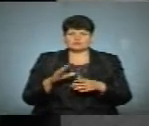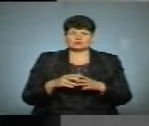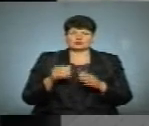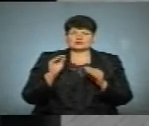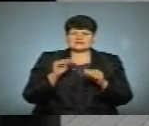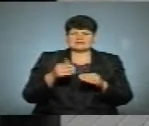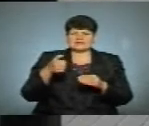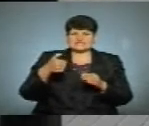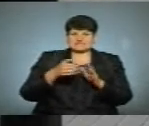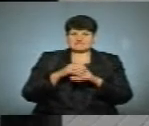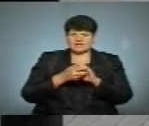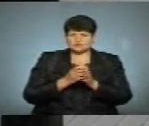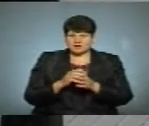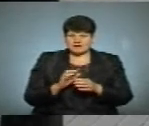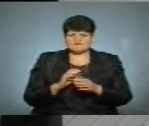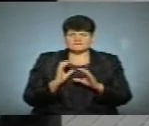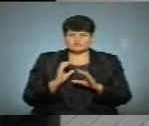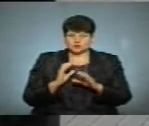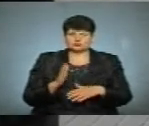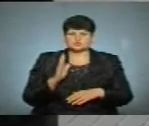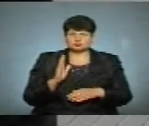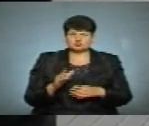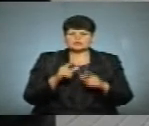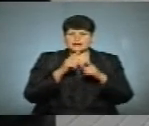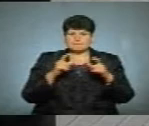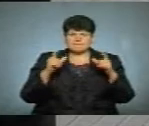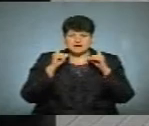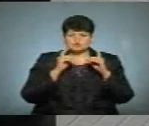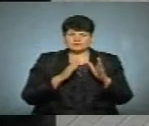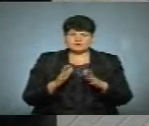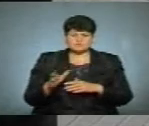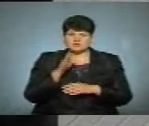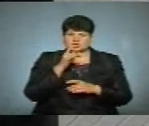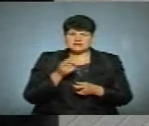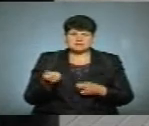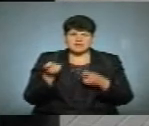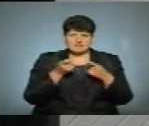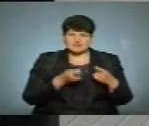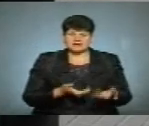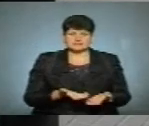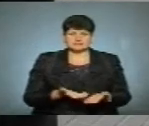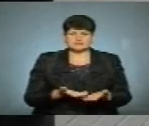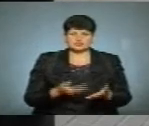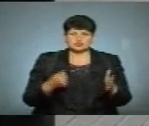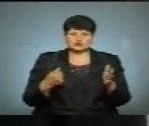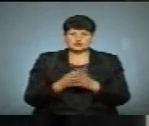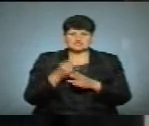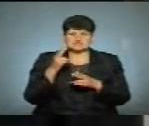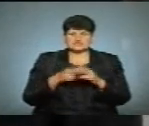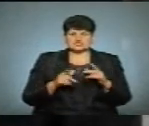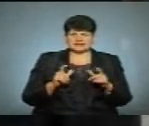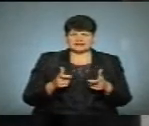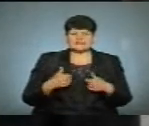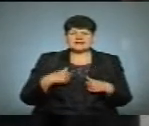в автобусах. Буде тільки масковий режим під час перевезень до завершення карантину. Я